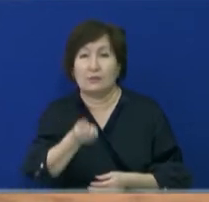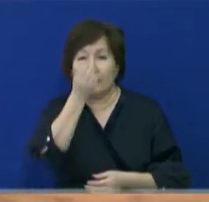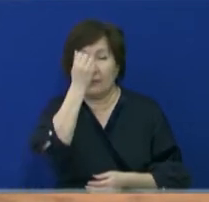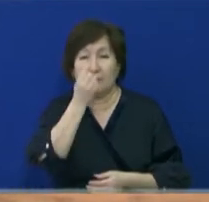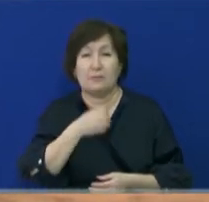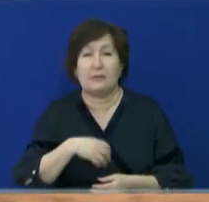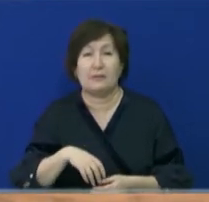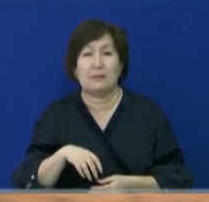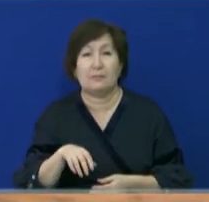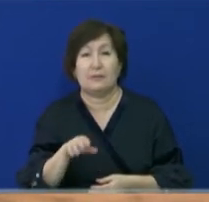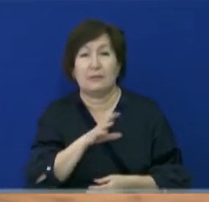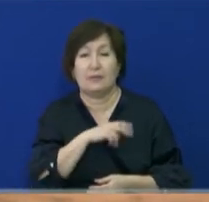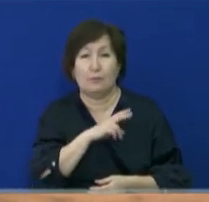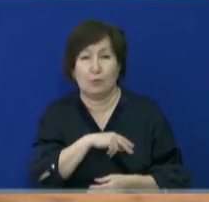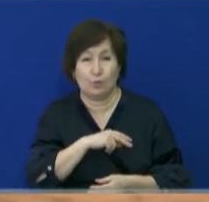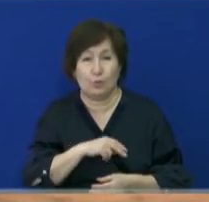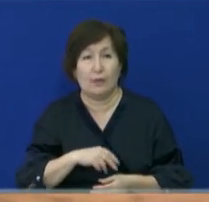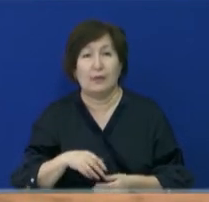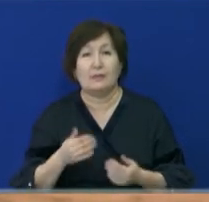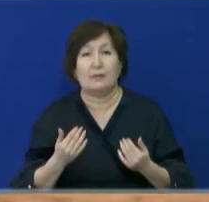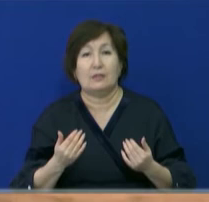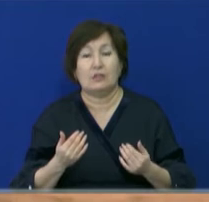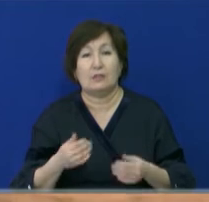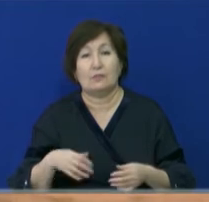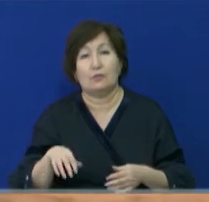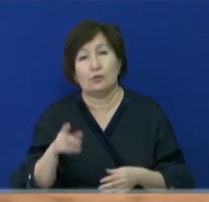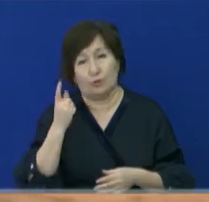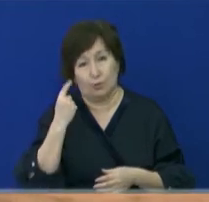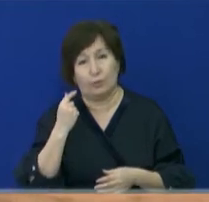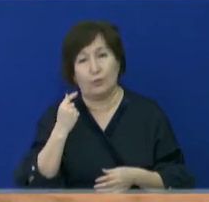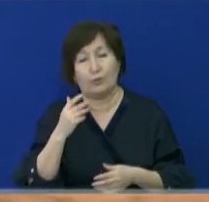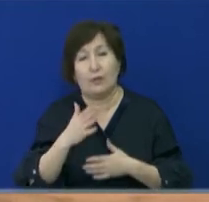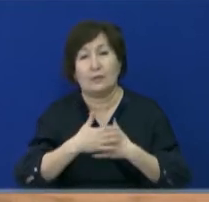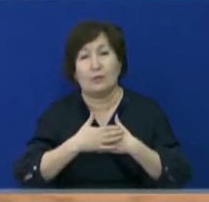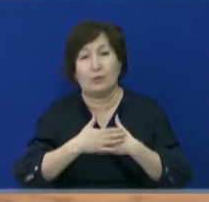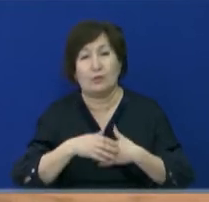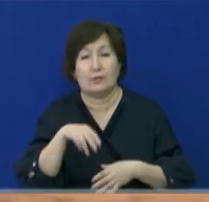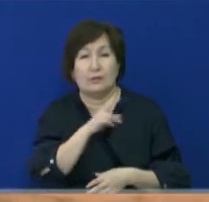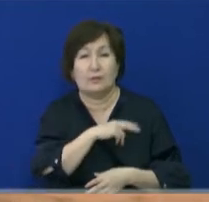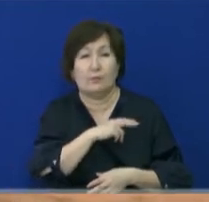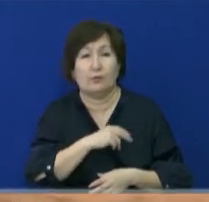жатқандары. Енді уже жасайтын уақыт болды. Ар жағынан